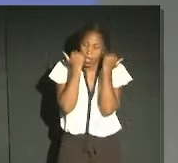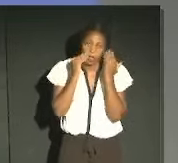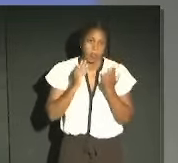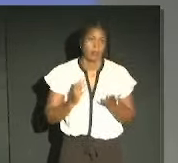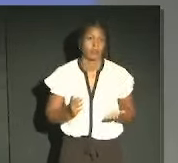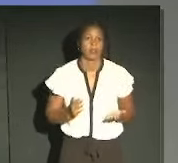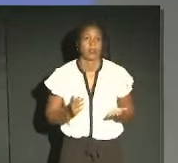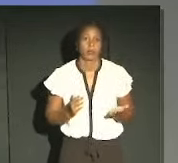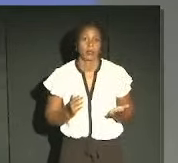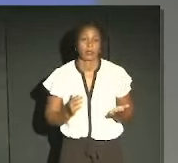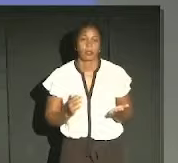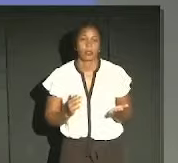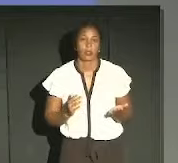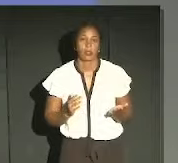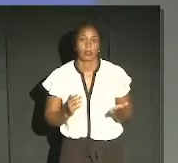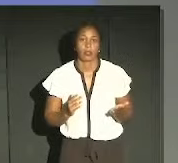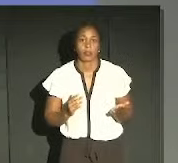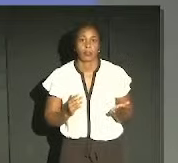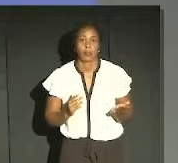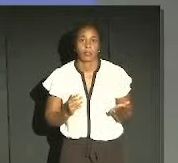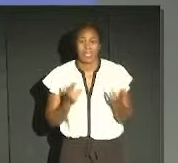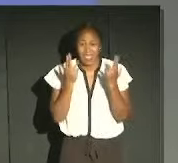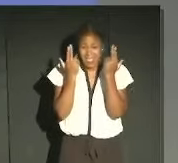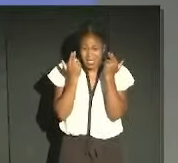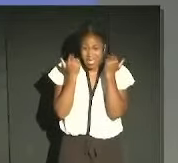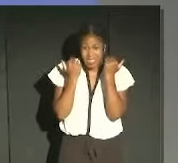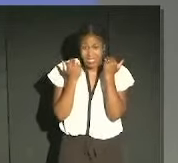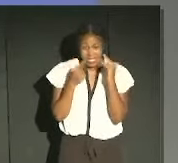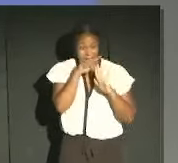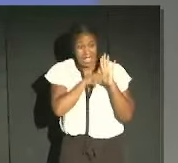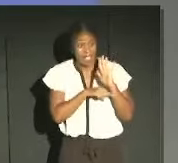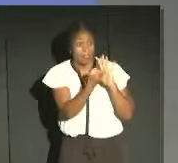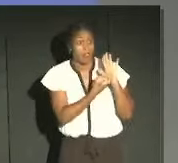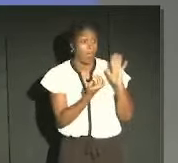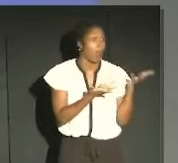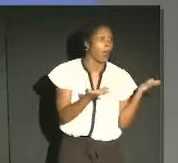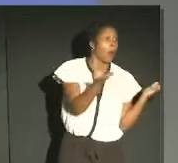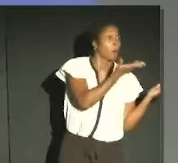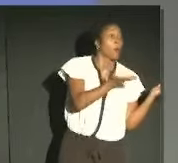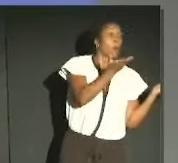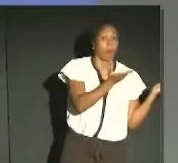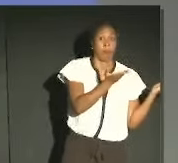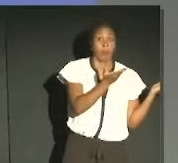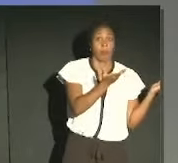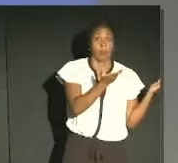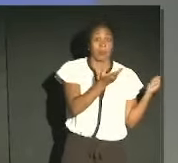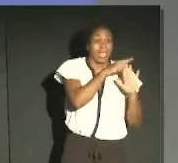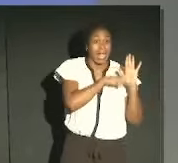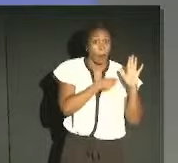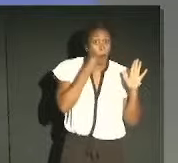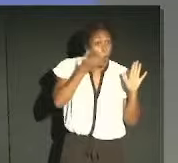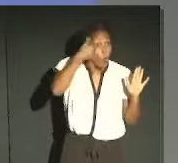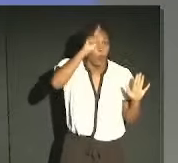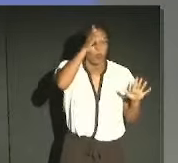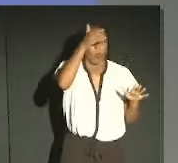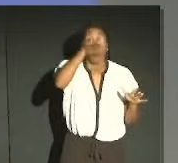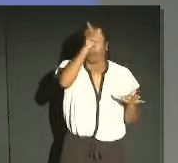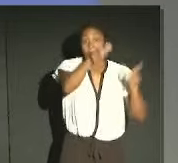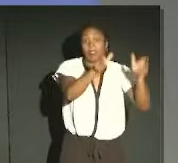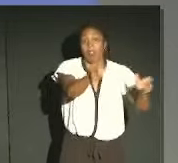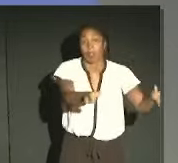inlassablement des règles édictées ailleurs pour d'autres et qui nous sont